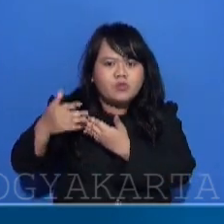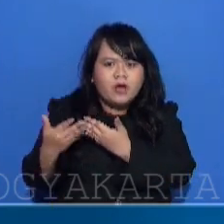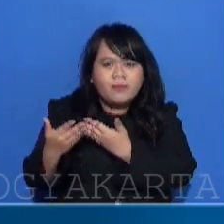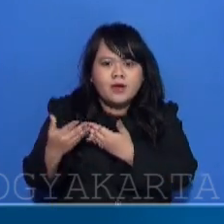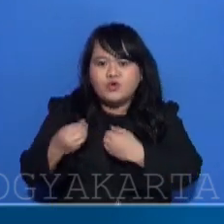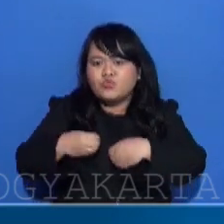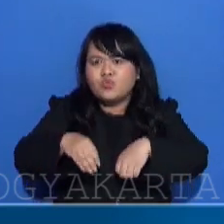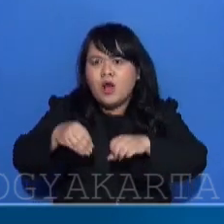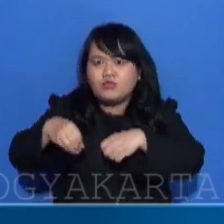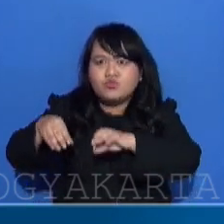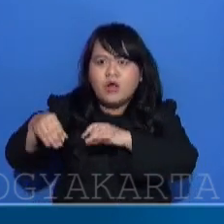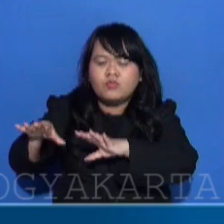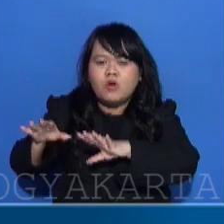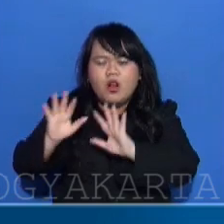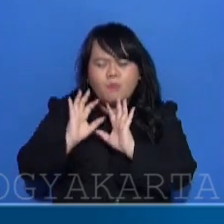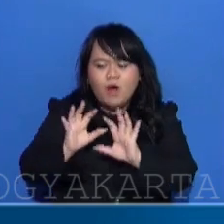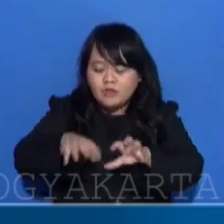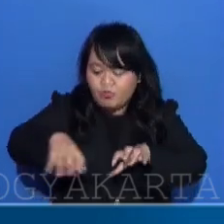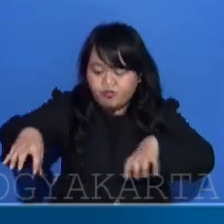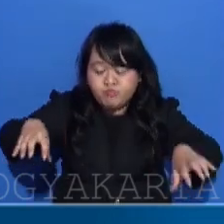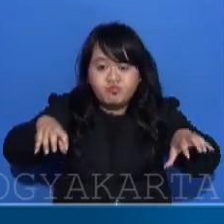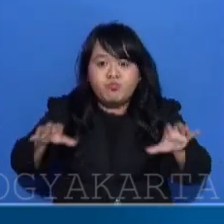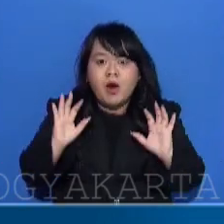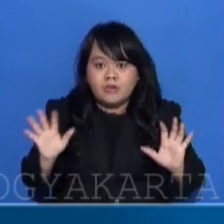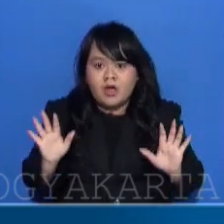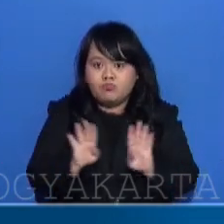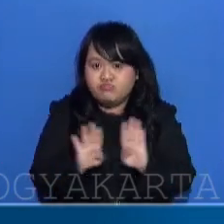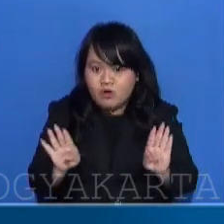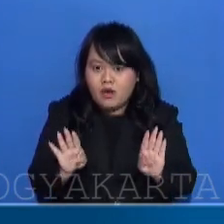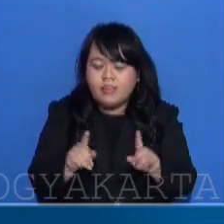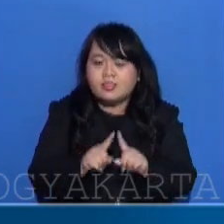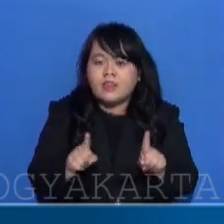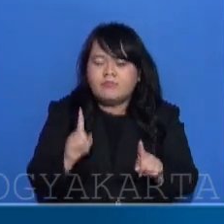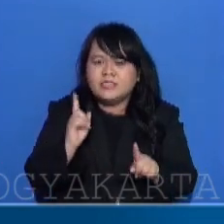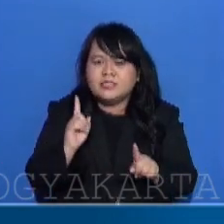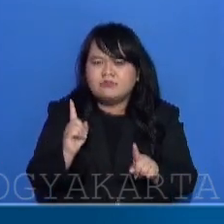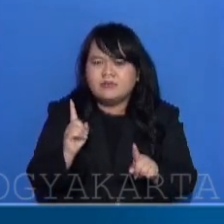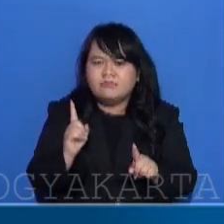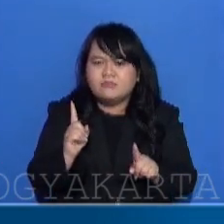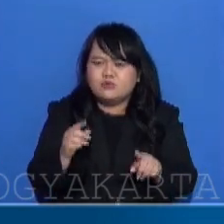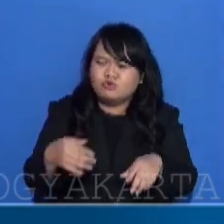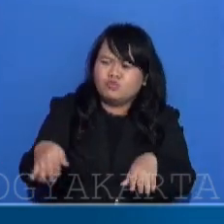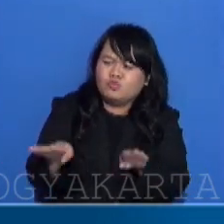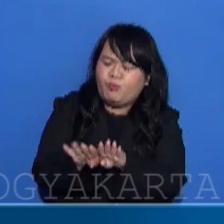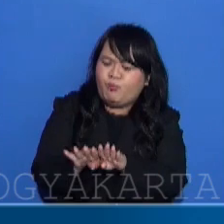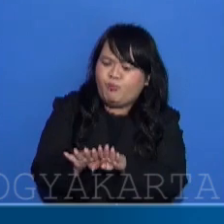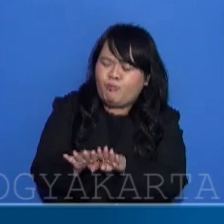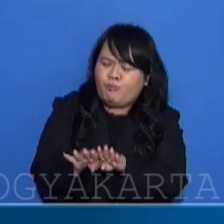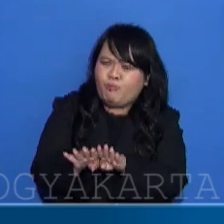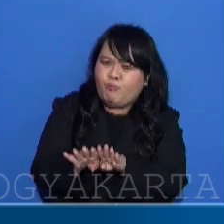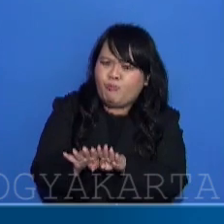yang jualan di sini itu sebetulnya banyak cuman karena tempatnya itu tertutup